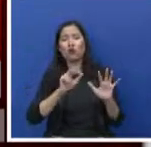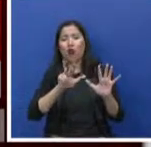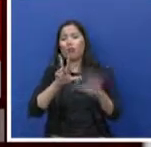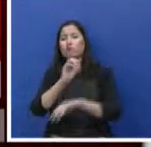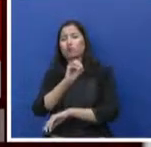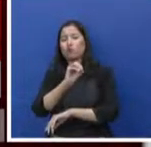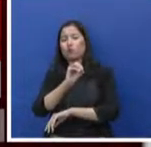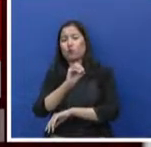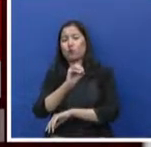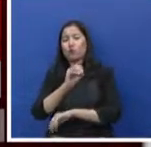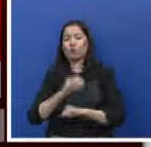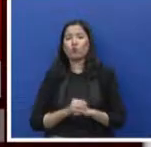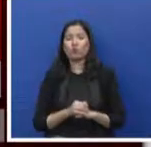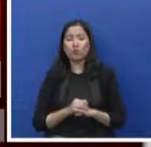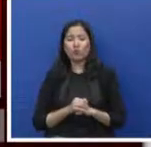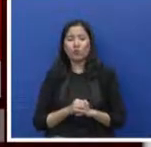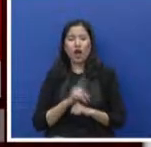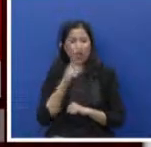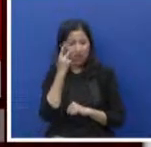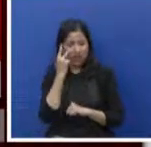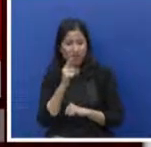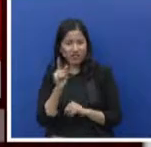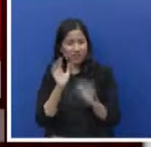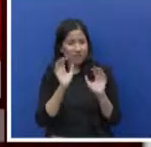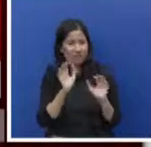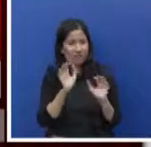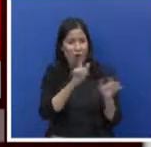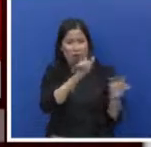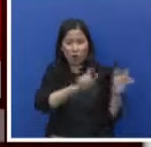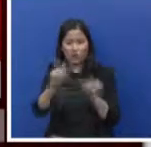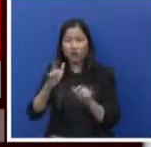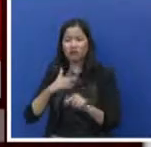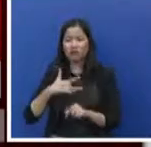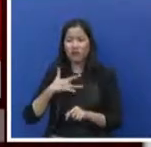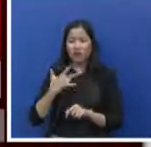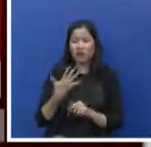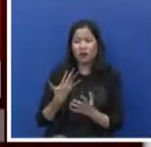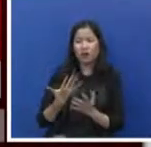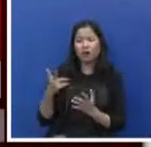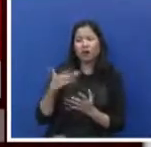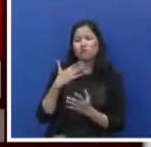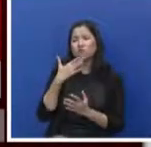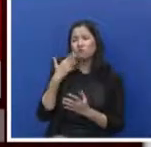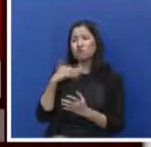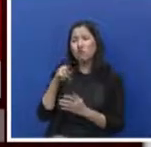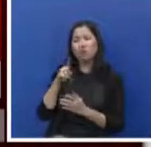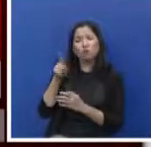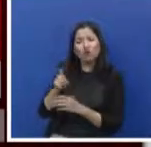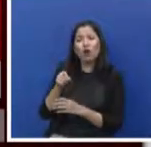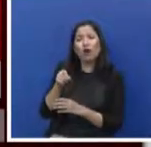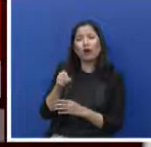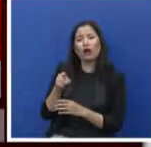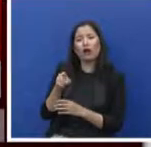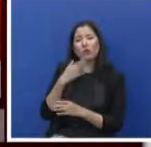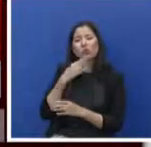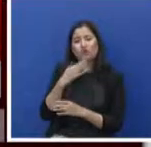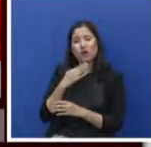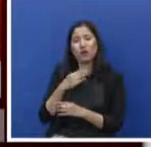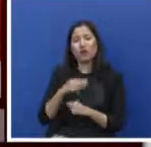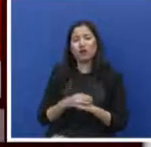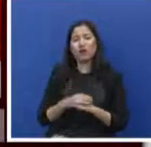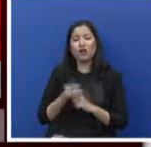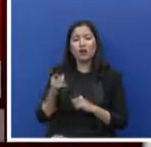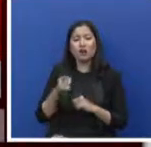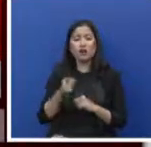kita lihat, banyak sekali orang yang merasa punya kebutuhan ini kalau kita lihat.